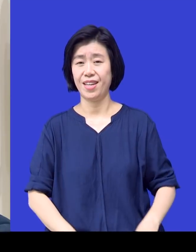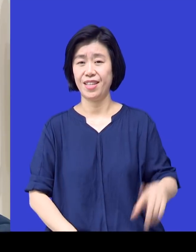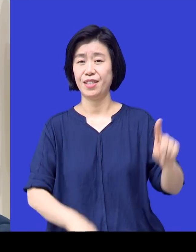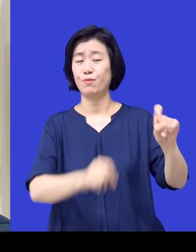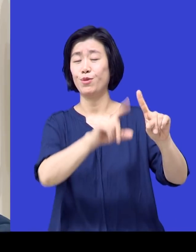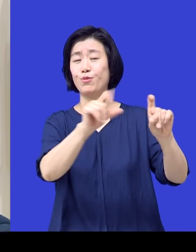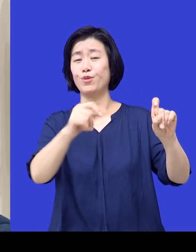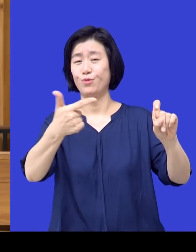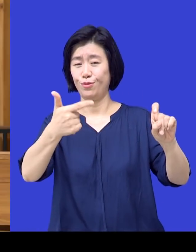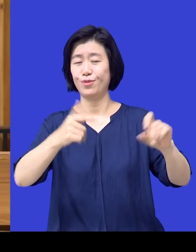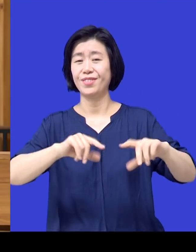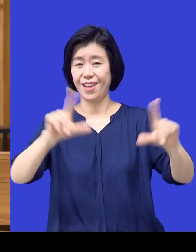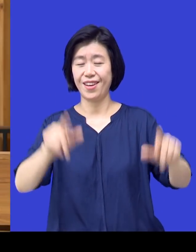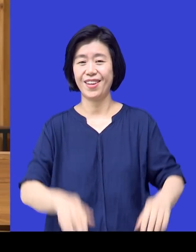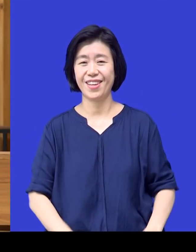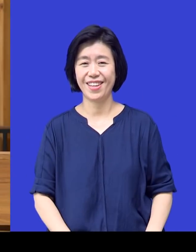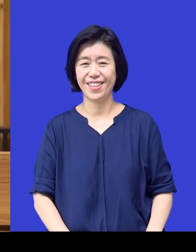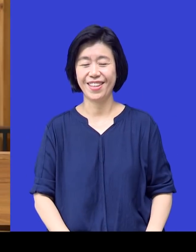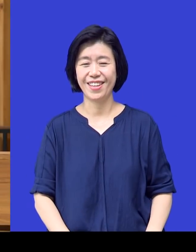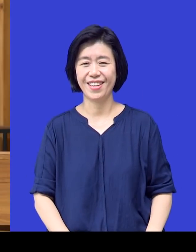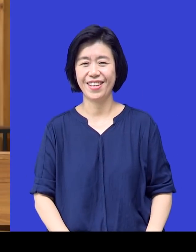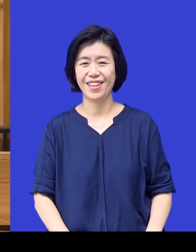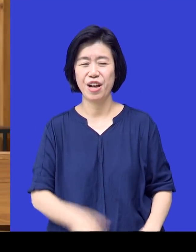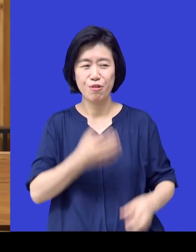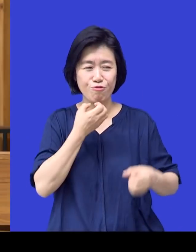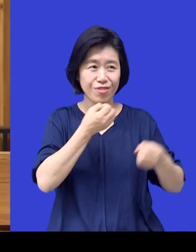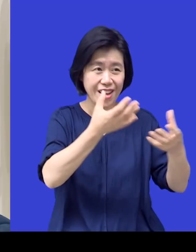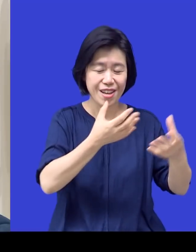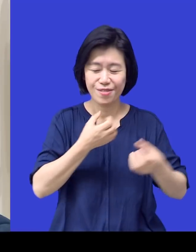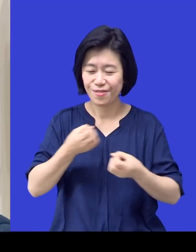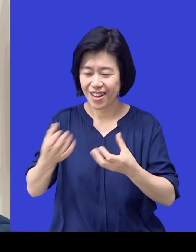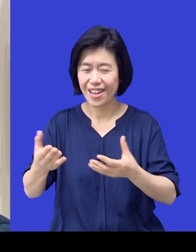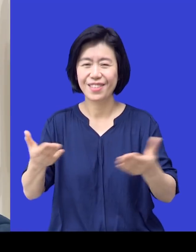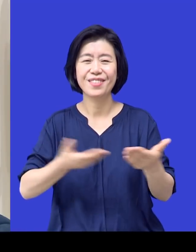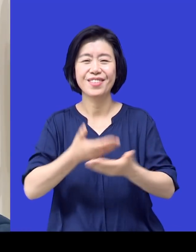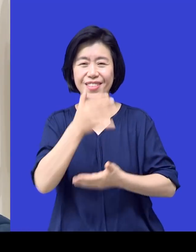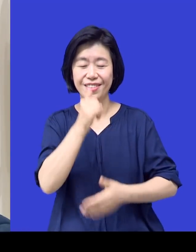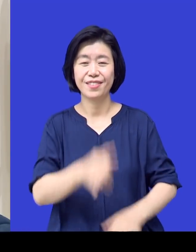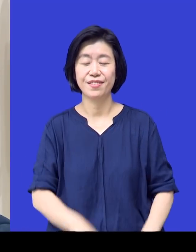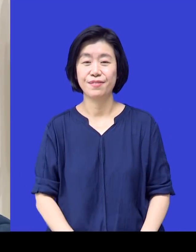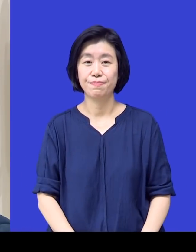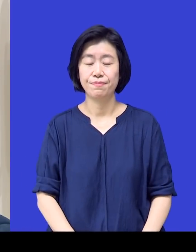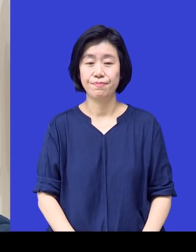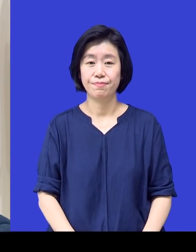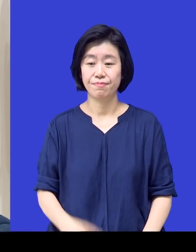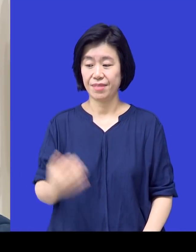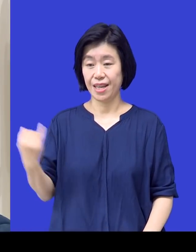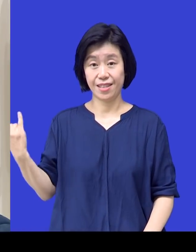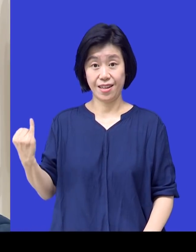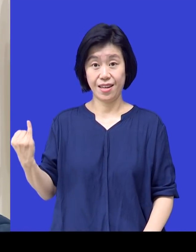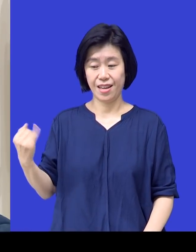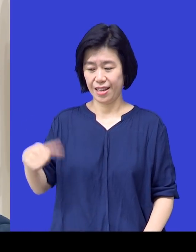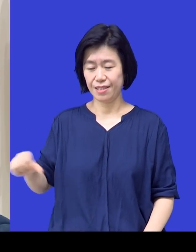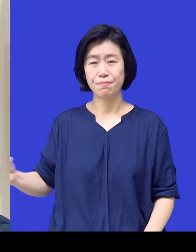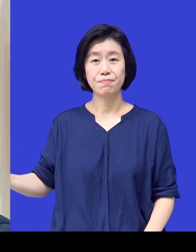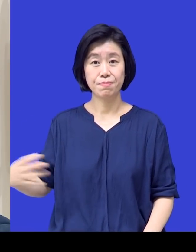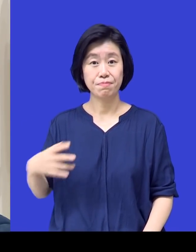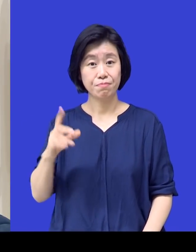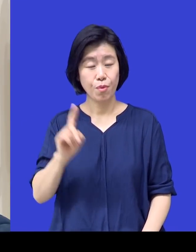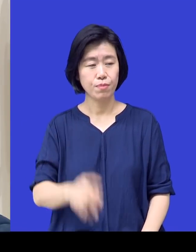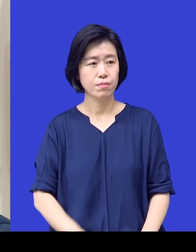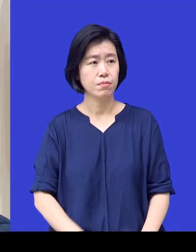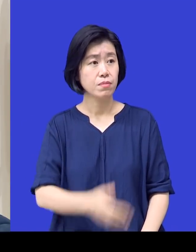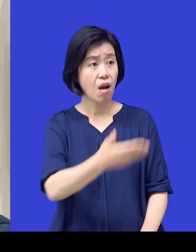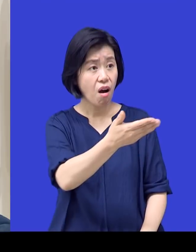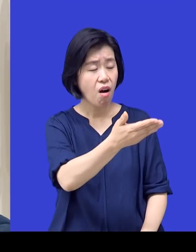똑같아서 저희가 서로 같은 날 생일 축하하잖아요. 그 당신처럼 아빠처럼 이렇게 많이